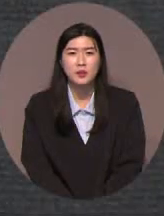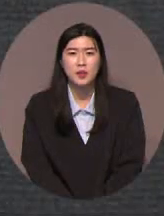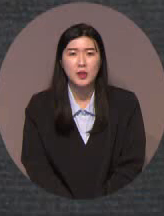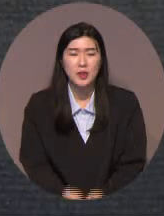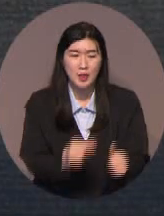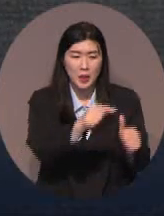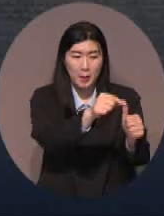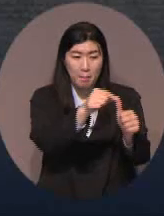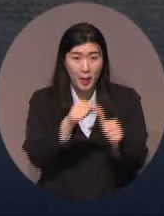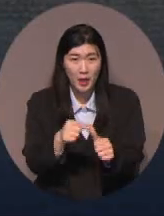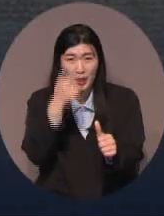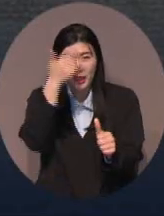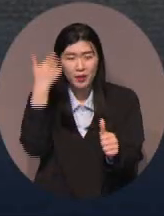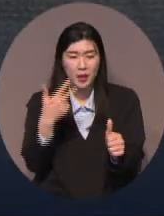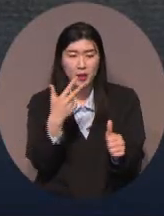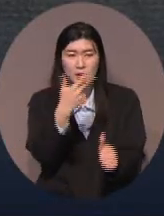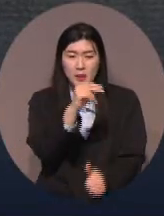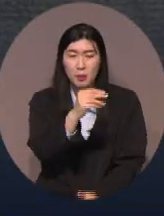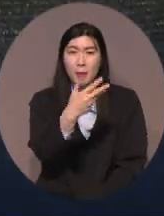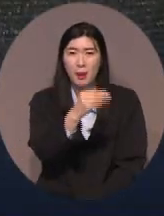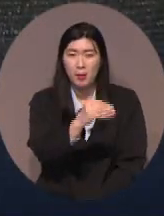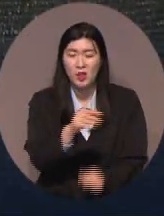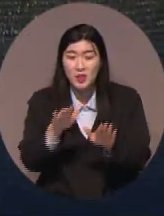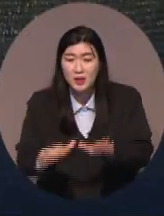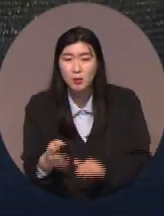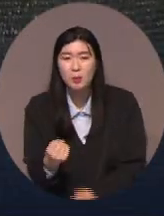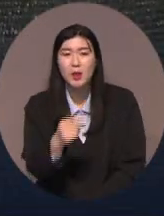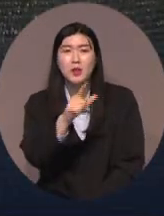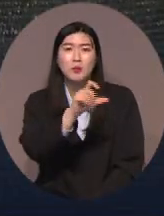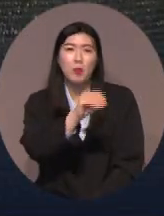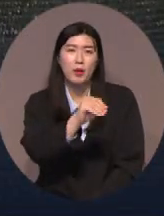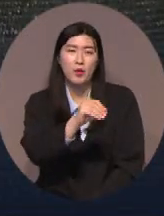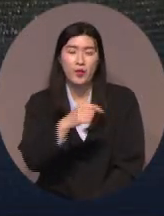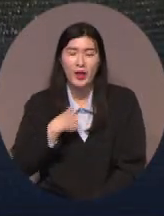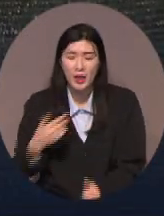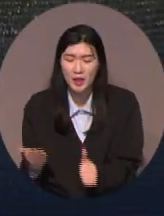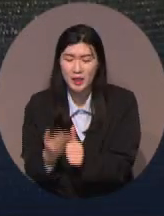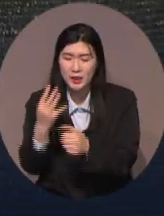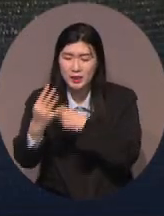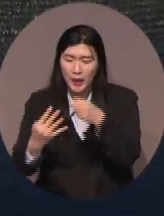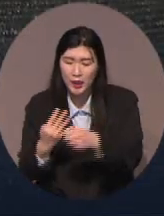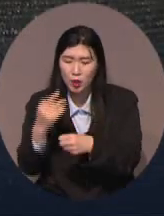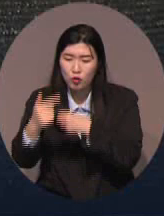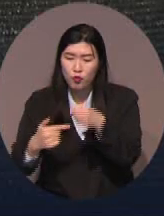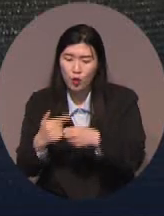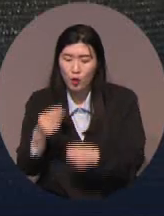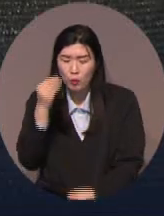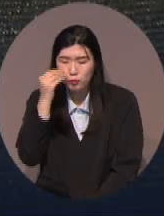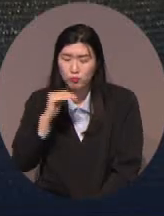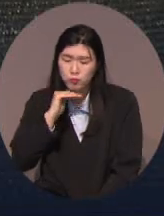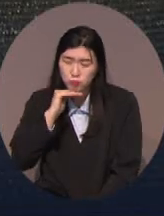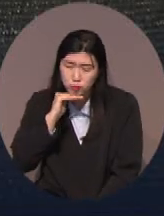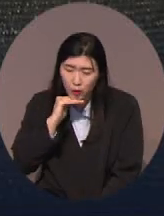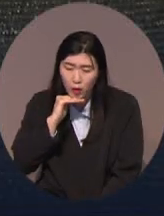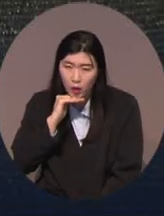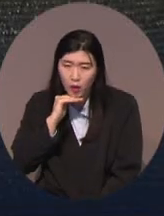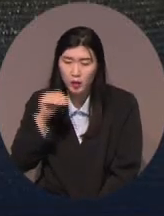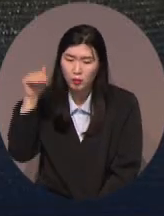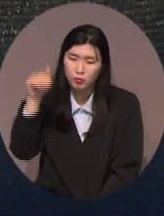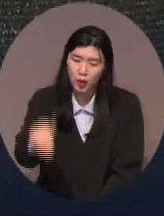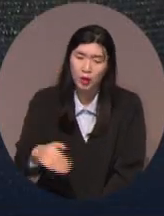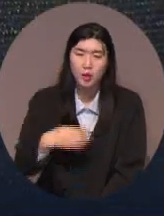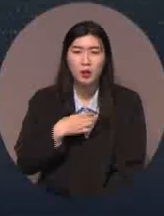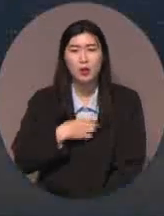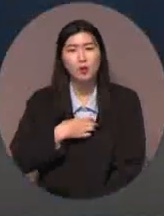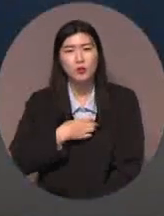인건비도 예를 들어 7, 8만 원 가대 15만 원씩 가고 4, 5, 6년 동안 기다려서 수익을 잡으려니 지금같이 이렇게 싸면 이게 안